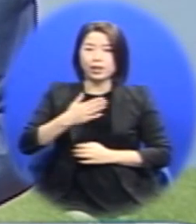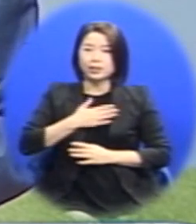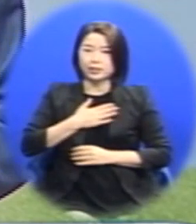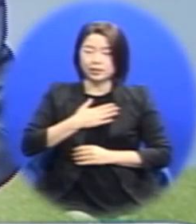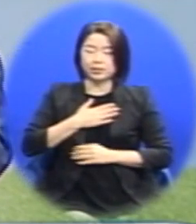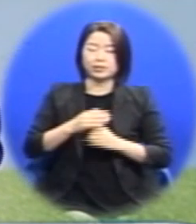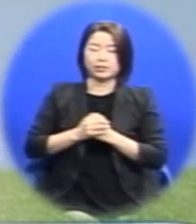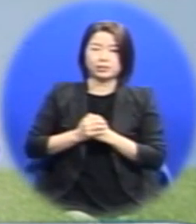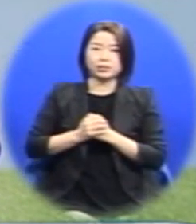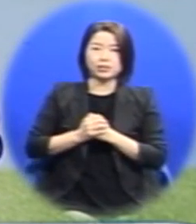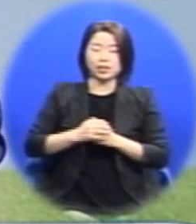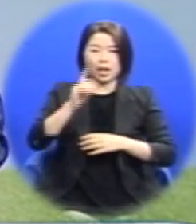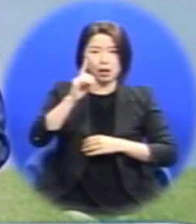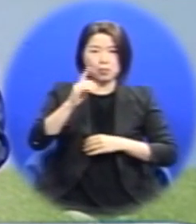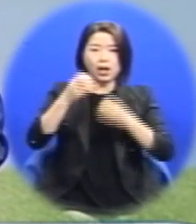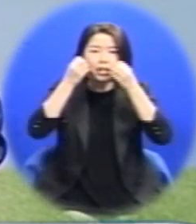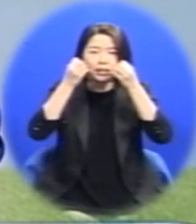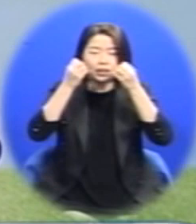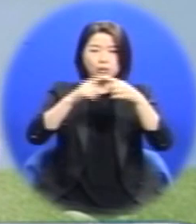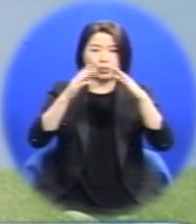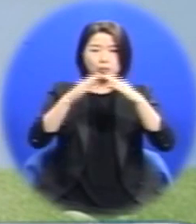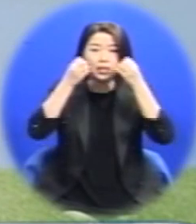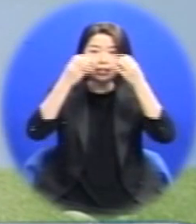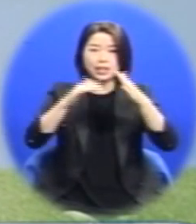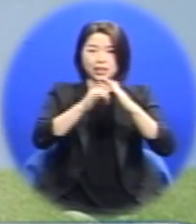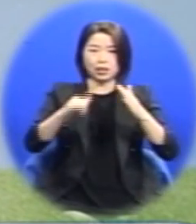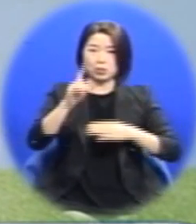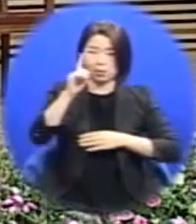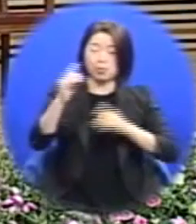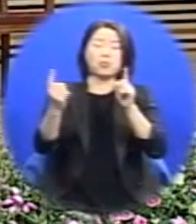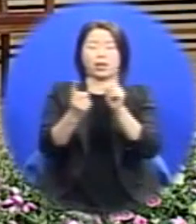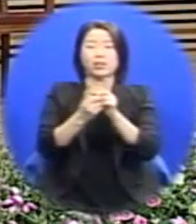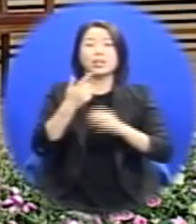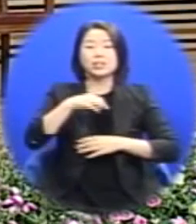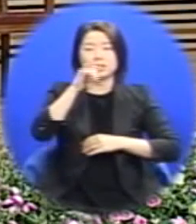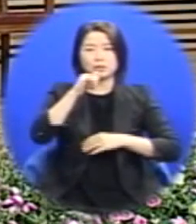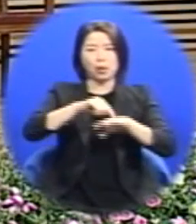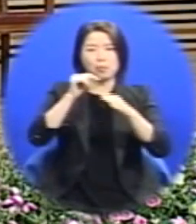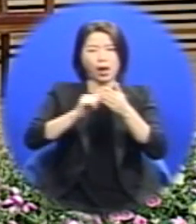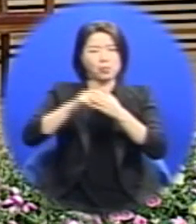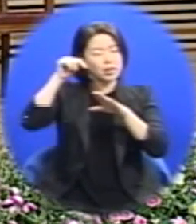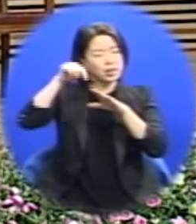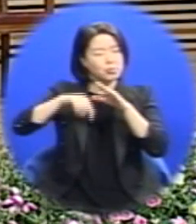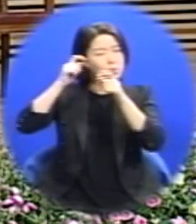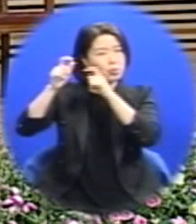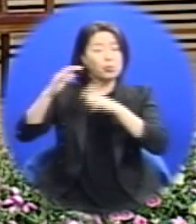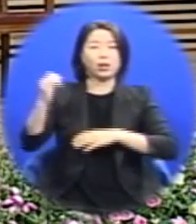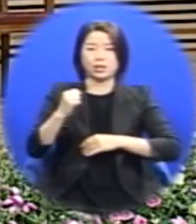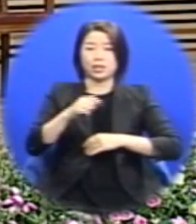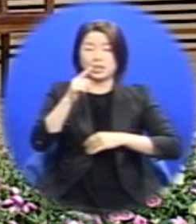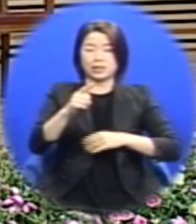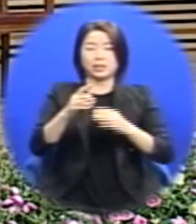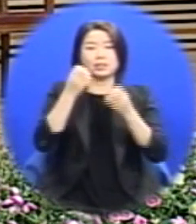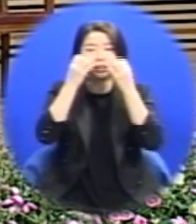저는 한번 새가족 한 분을 만났다가 마음에 깊은 고민을 가졌어요. 그분이 교회에